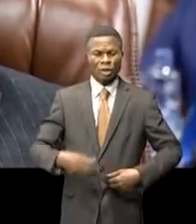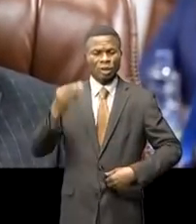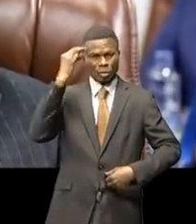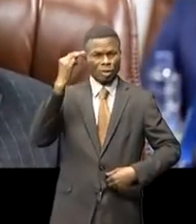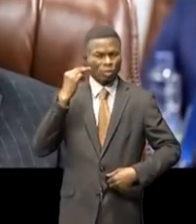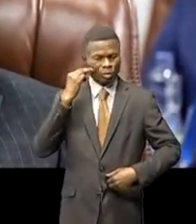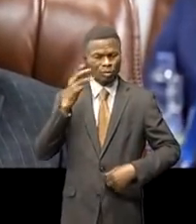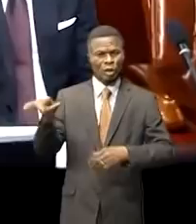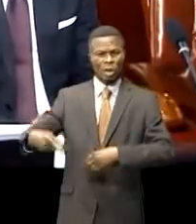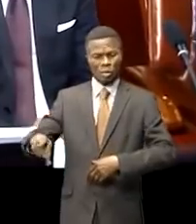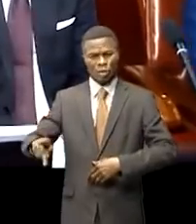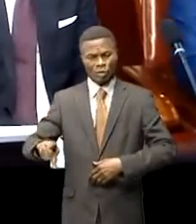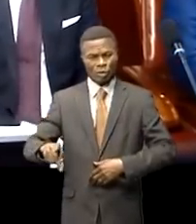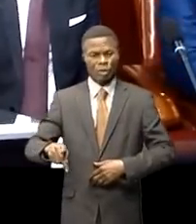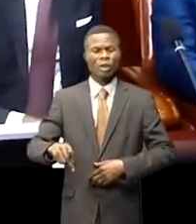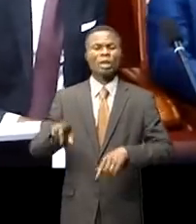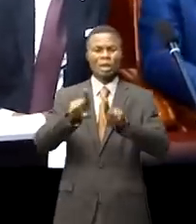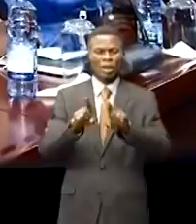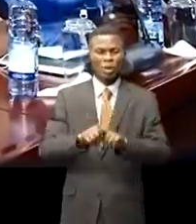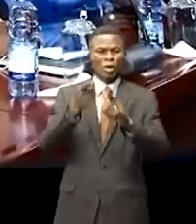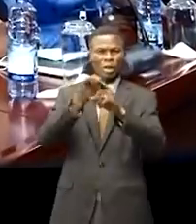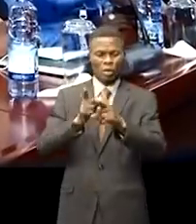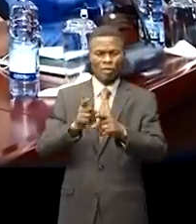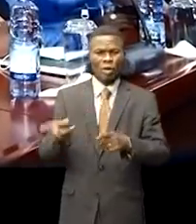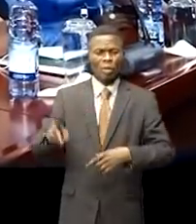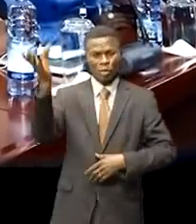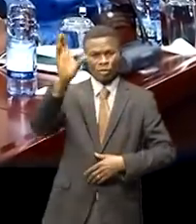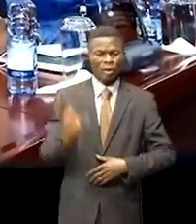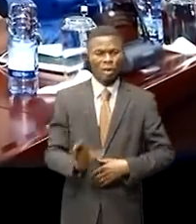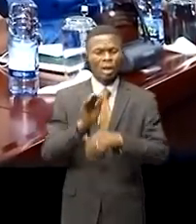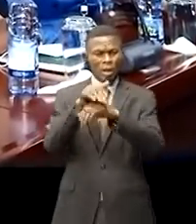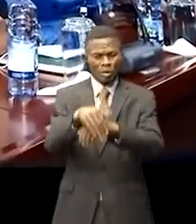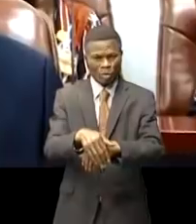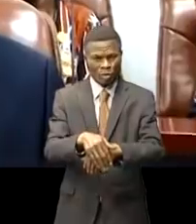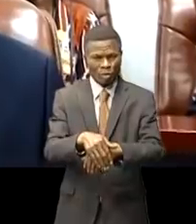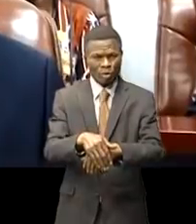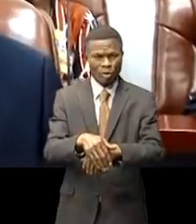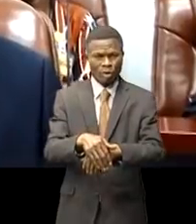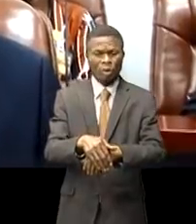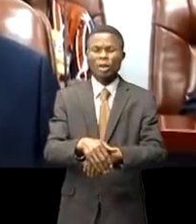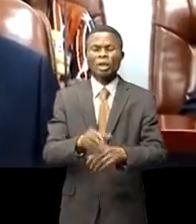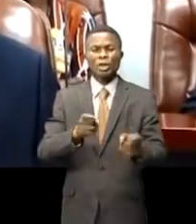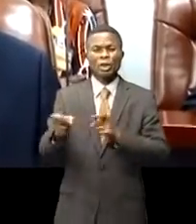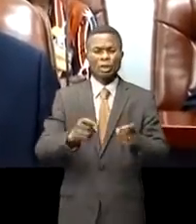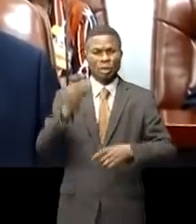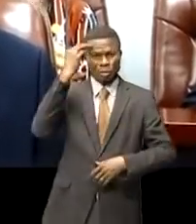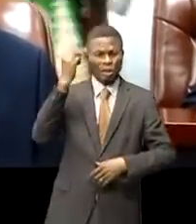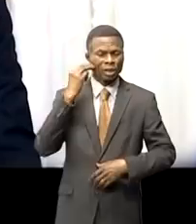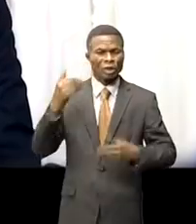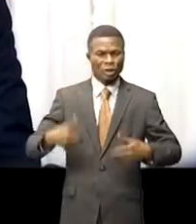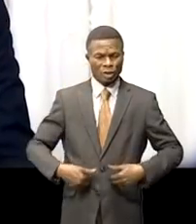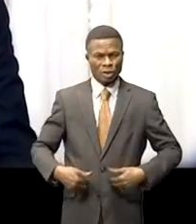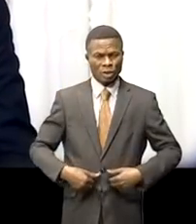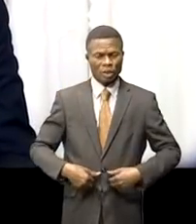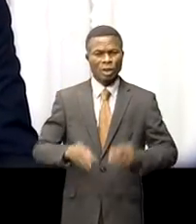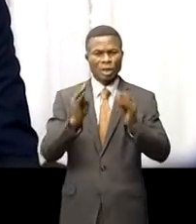provinciaux revenaient tous de kisantu où ils ont participé sous les bons auspices du ministre de la jeunesse à